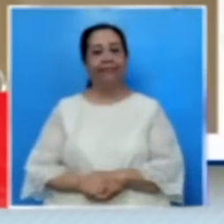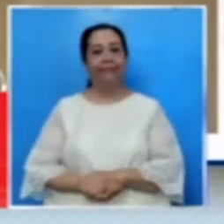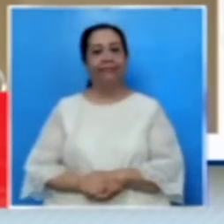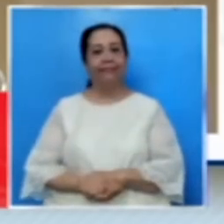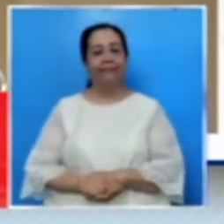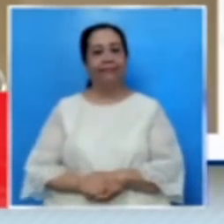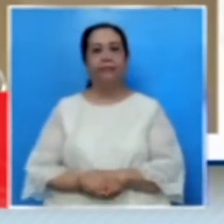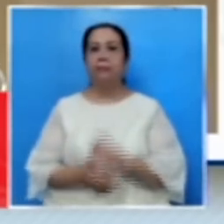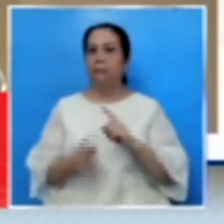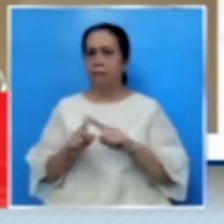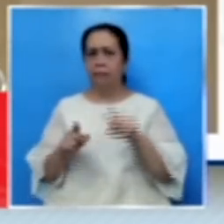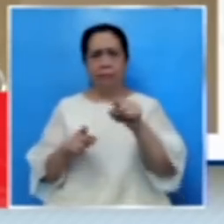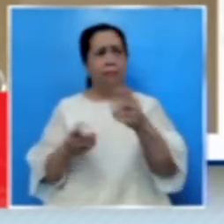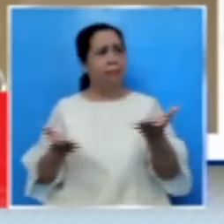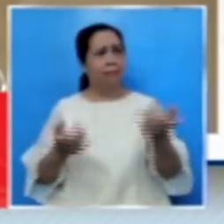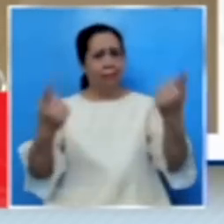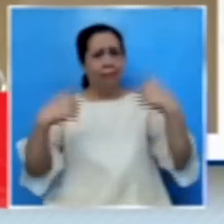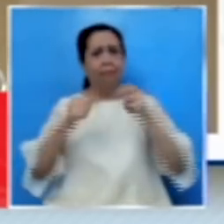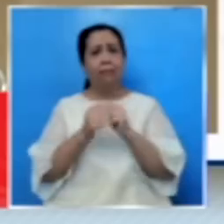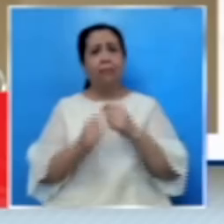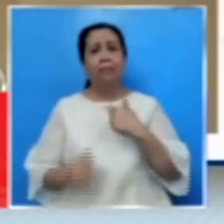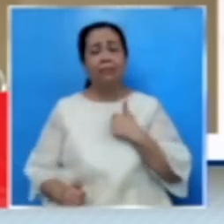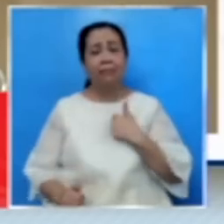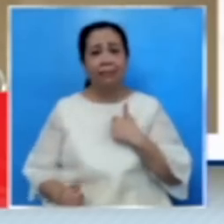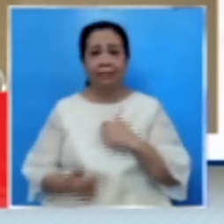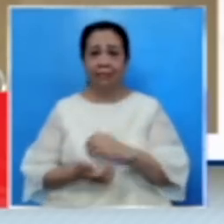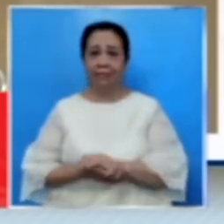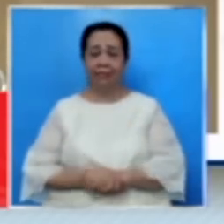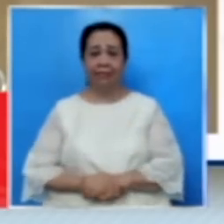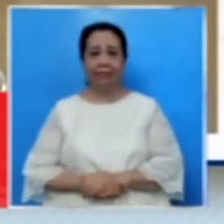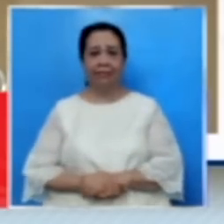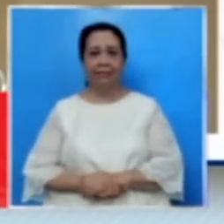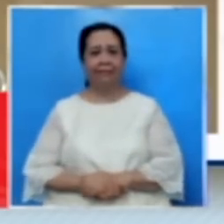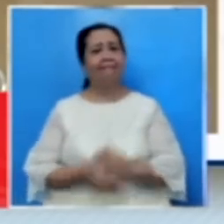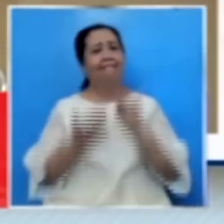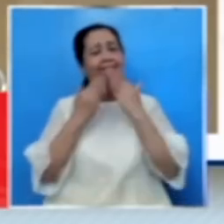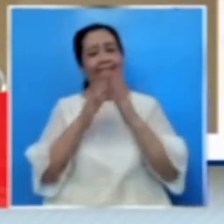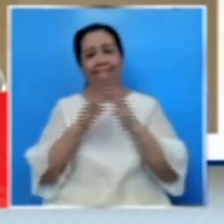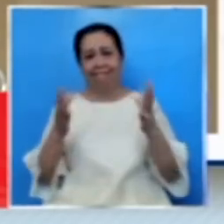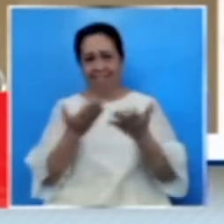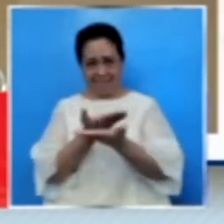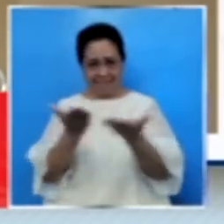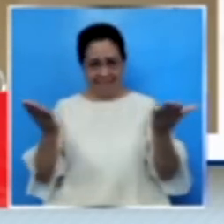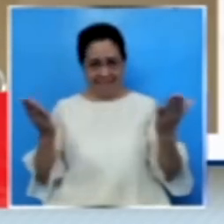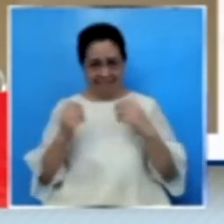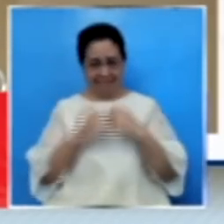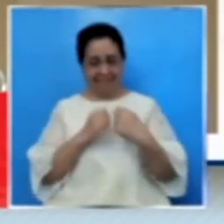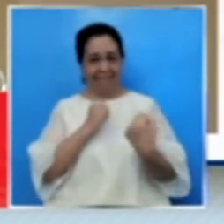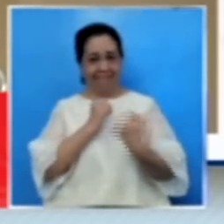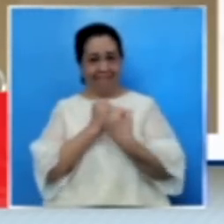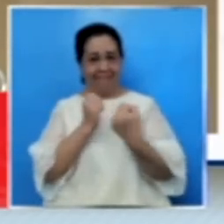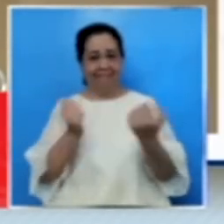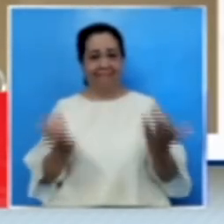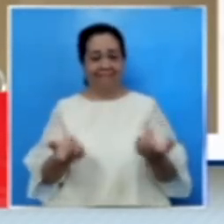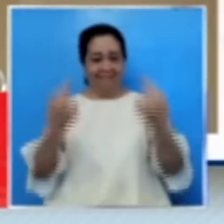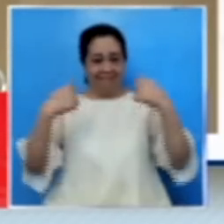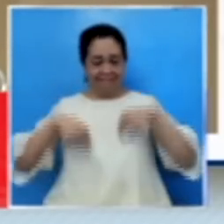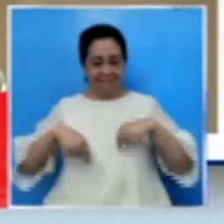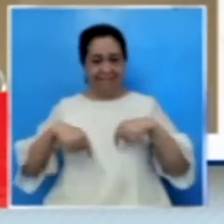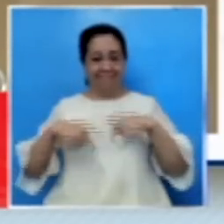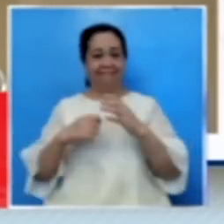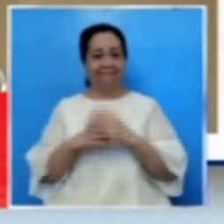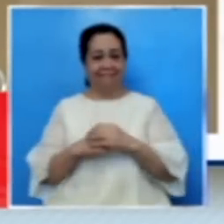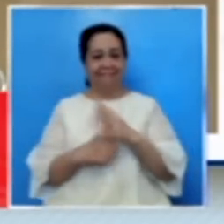But you are here with me. Daghang salamat sa inyong pagtambong ug pagkuyog